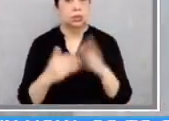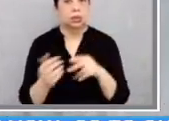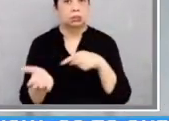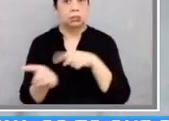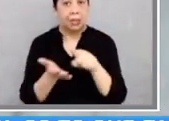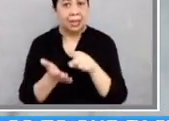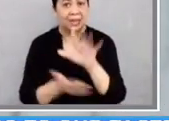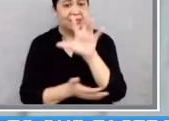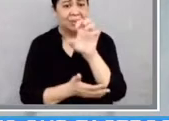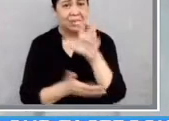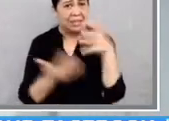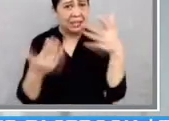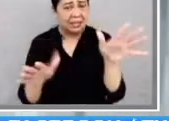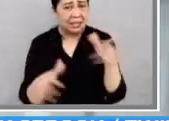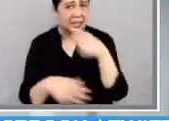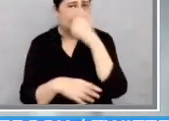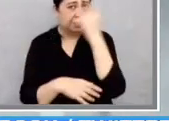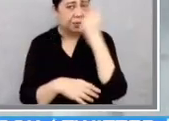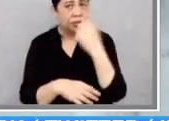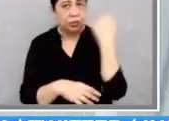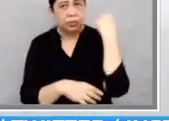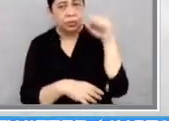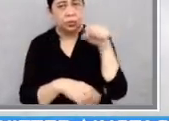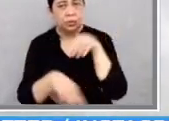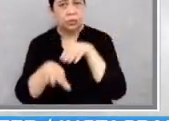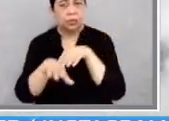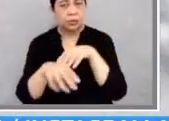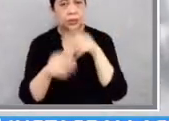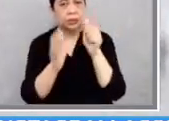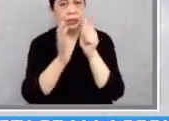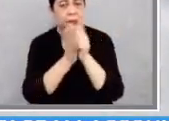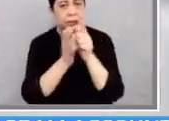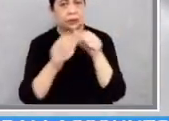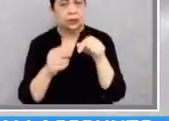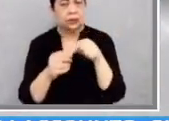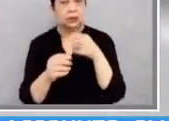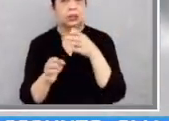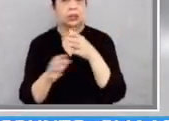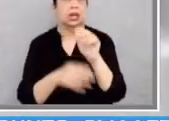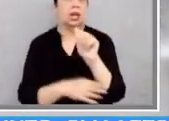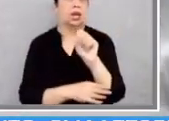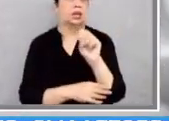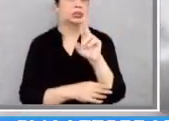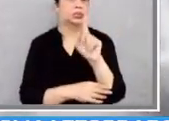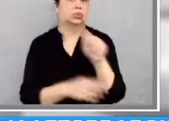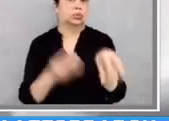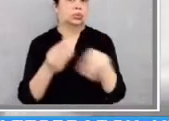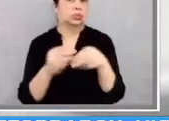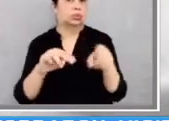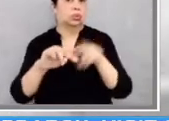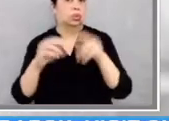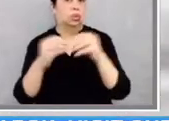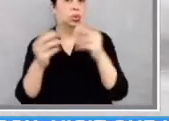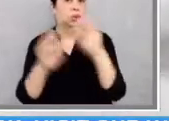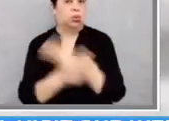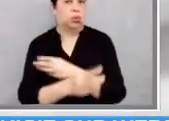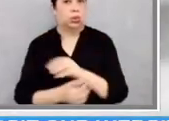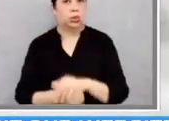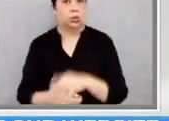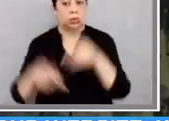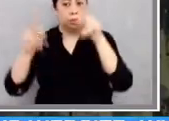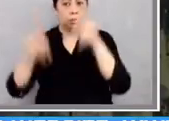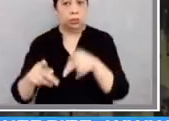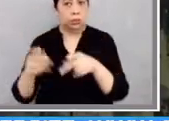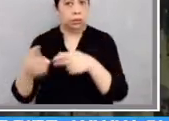500 pesos dahil sa disregarding traffic sign violation, direct assault ngayon ang kaso ni Areglado. Yung person in authority or his